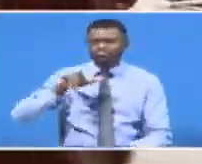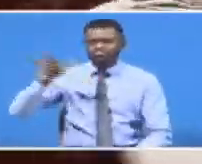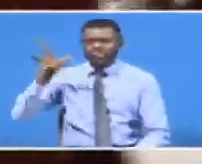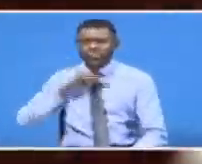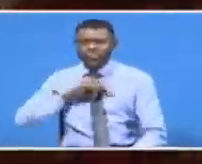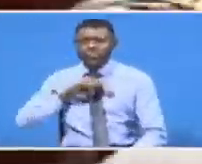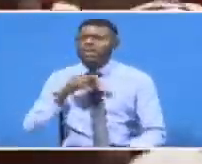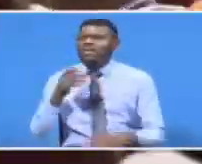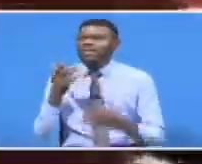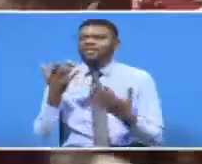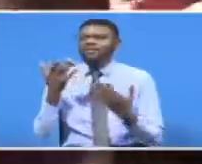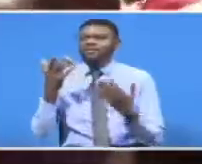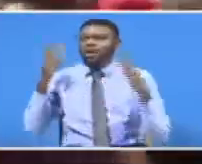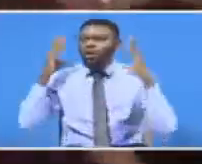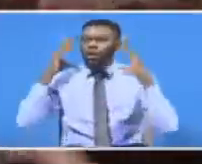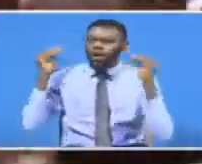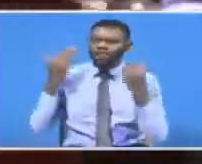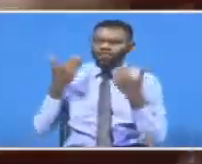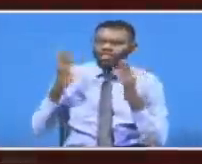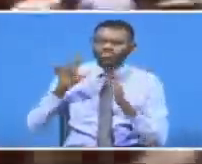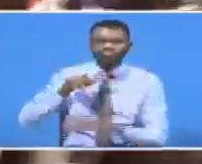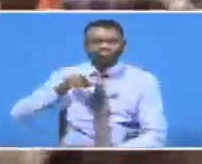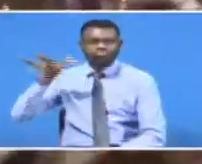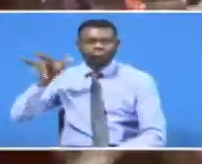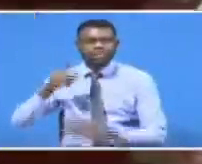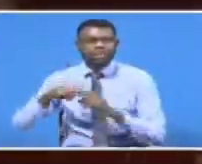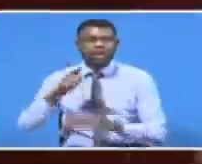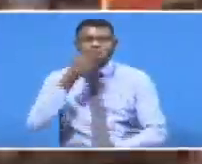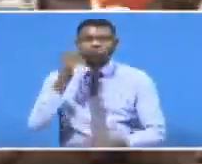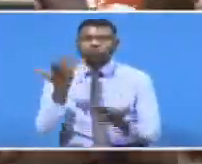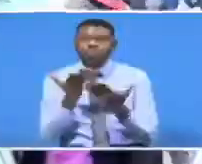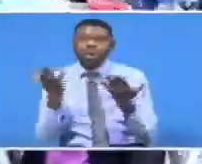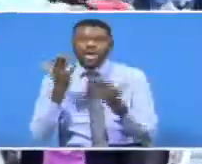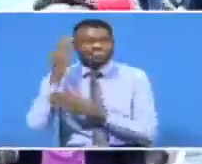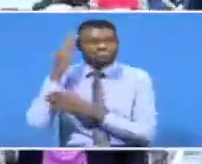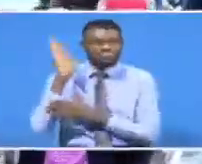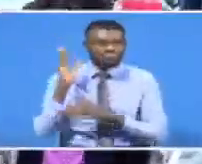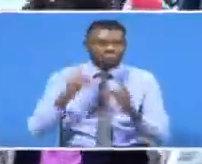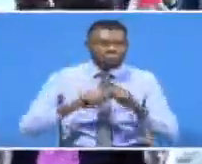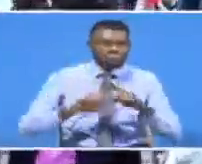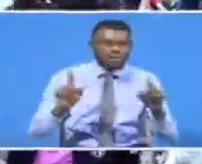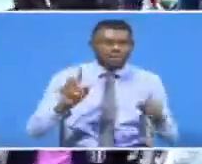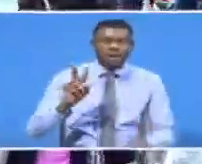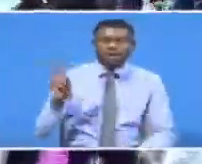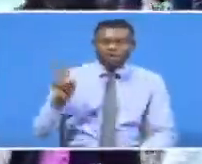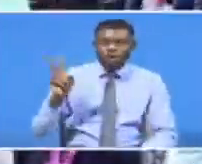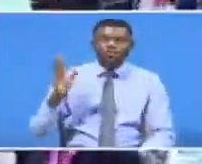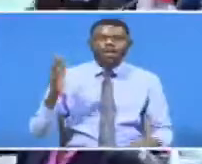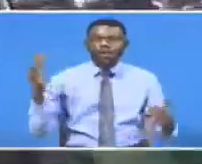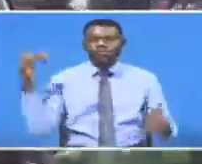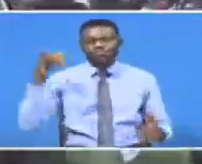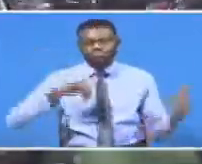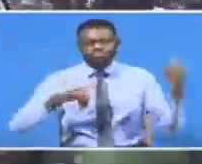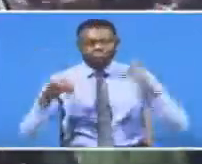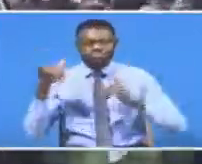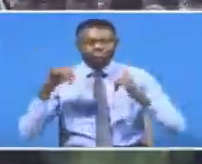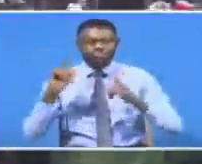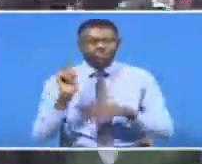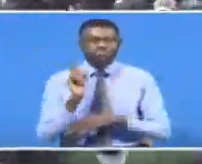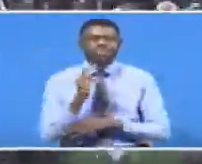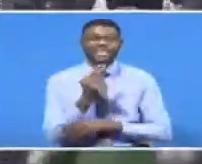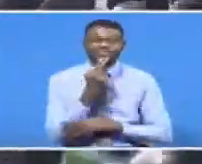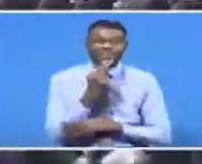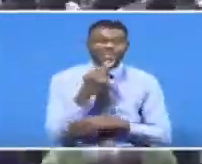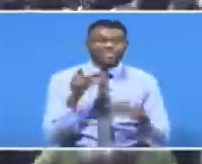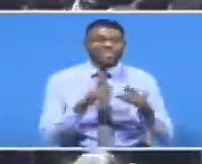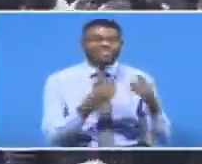yake Poland, huku isijulikani aliko Kalonzo, ila viongozi hao wote wanatarajiwa kuwasili nchini siku ya Jumanne na kuelekea